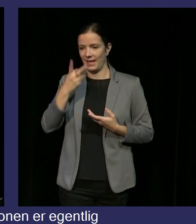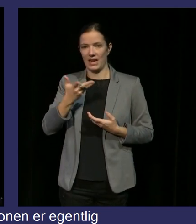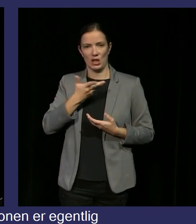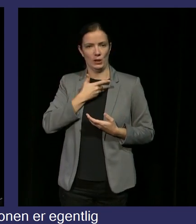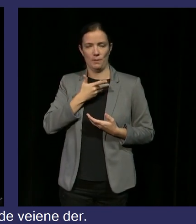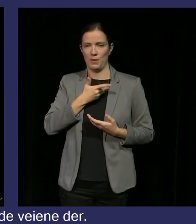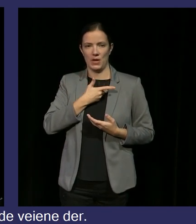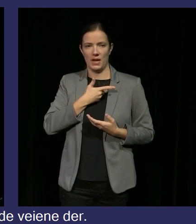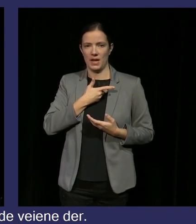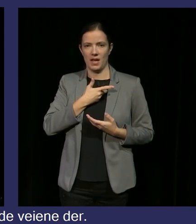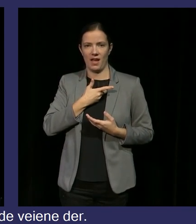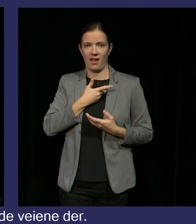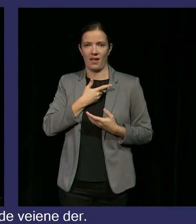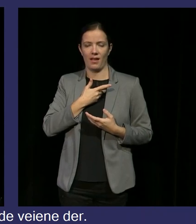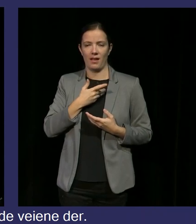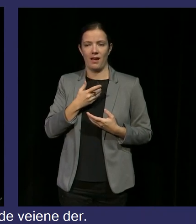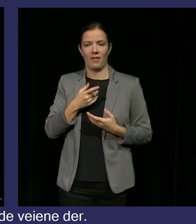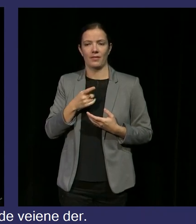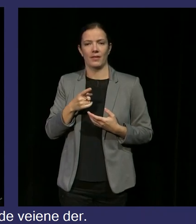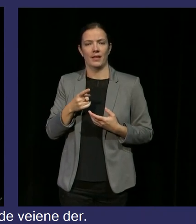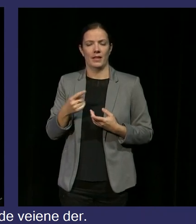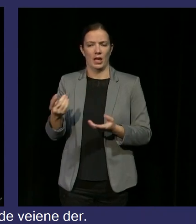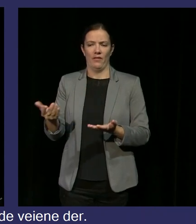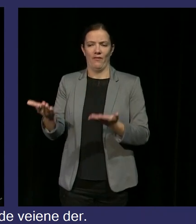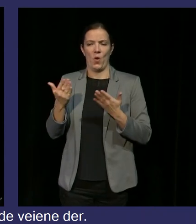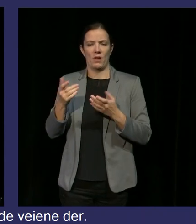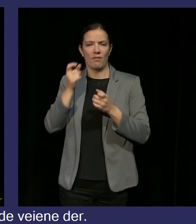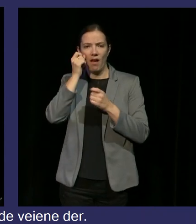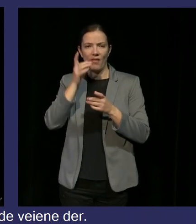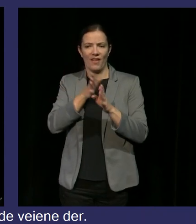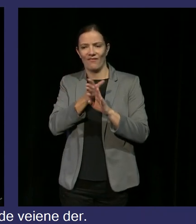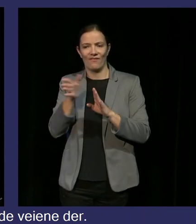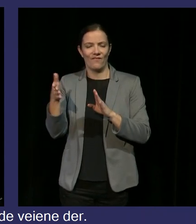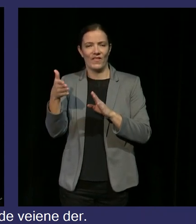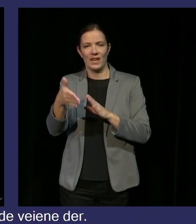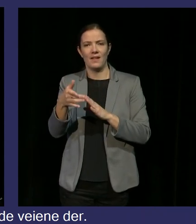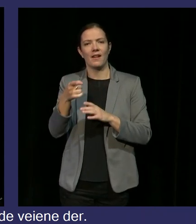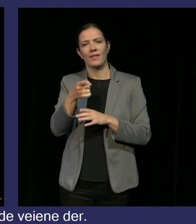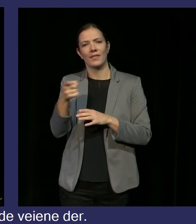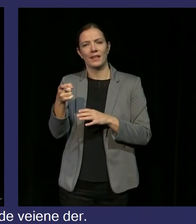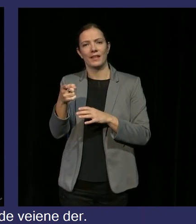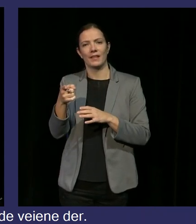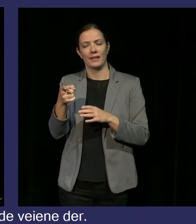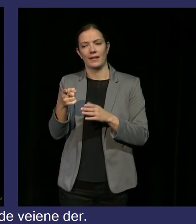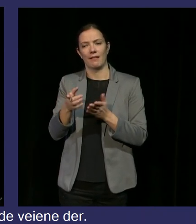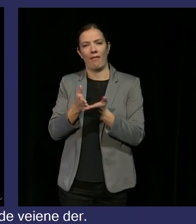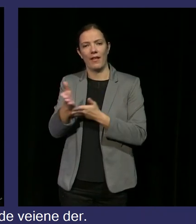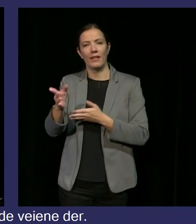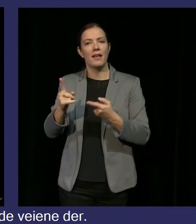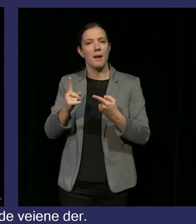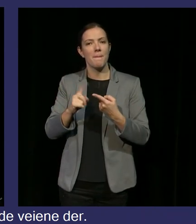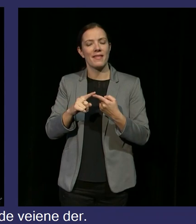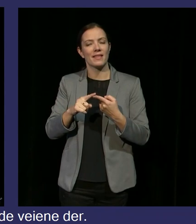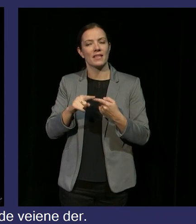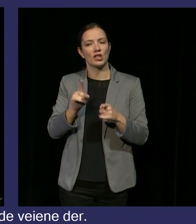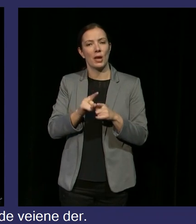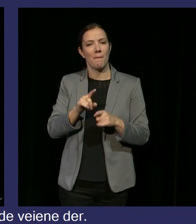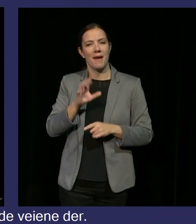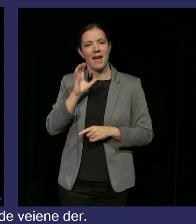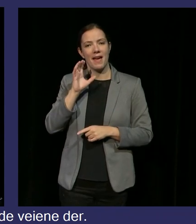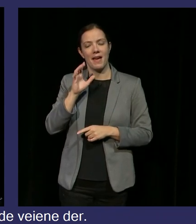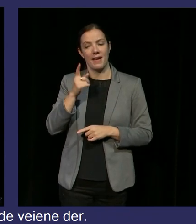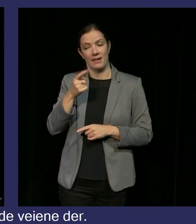mye tilfeller av at det kommer inn data via de veiene der. Men det er som Espen påpeker at har